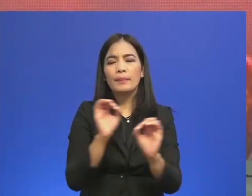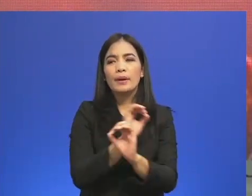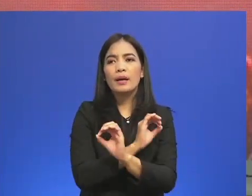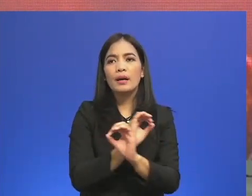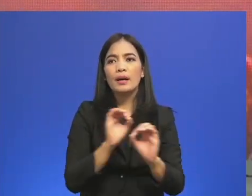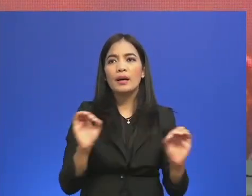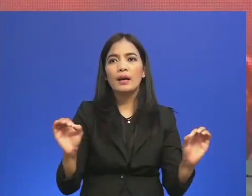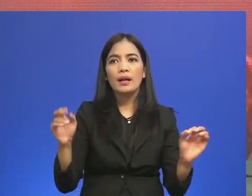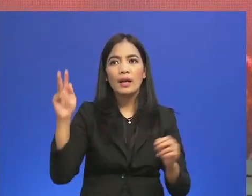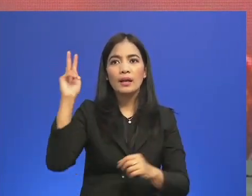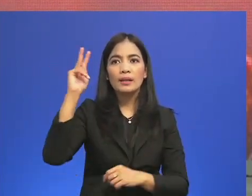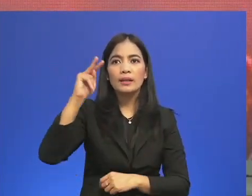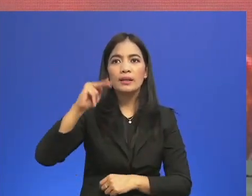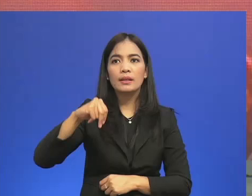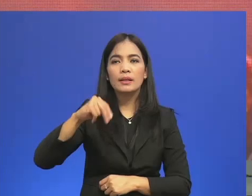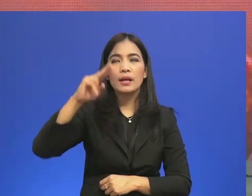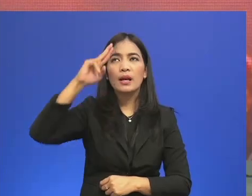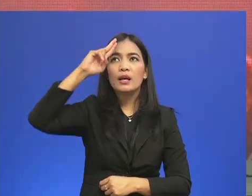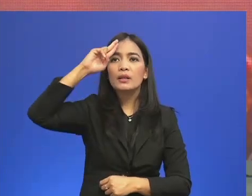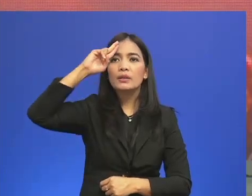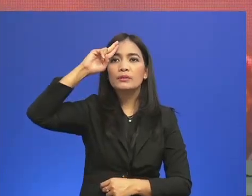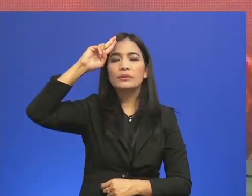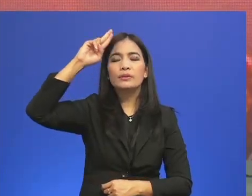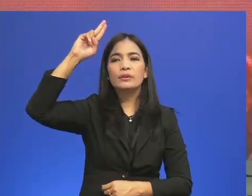takkan lama lagi